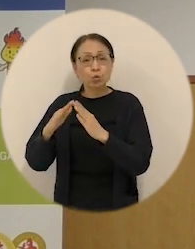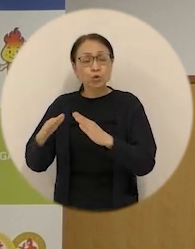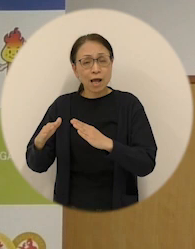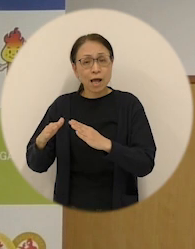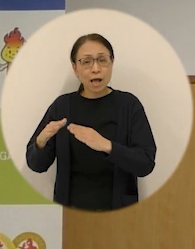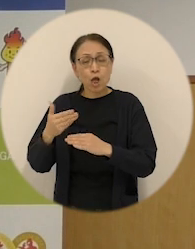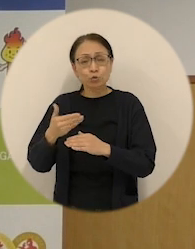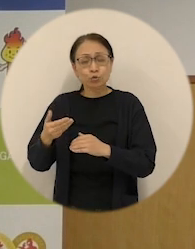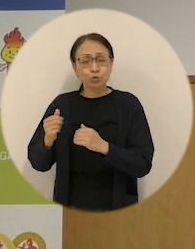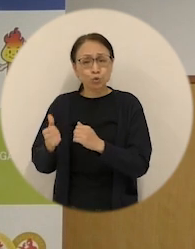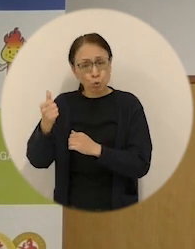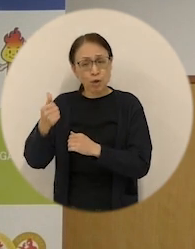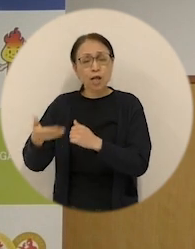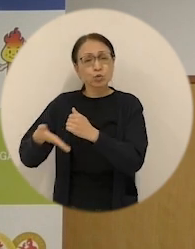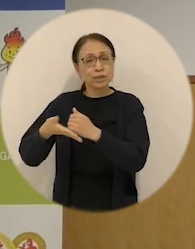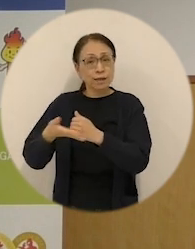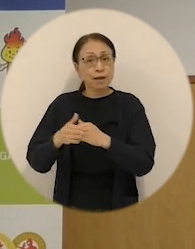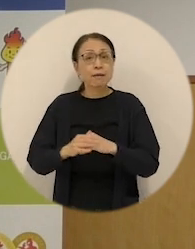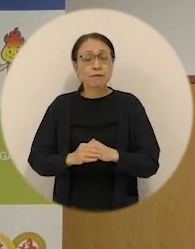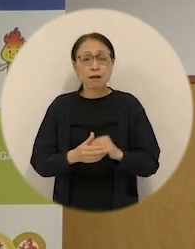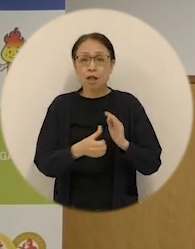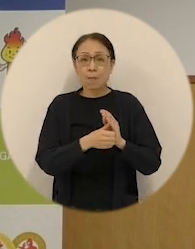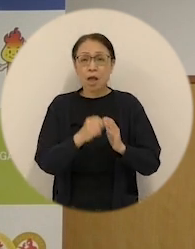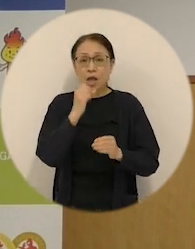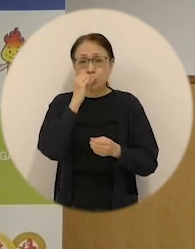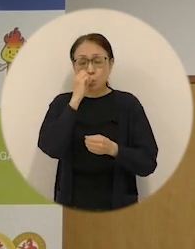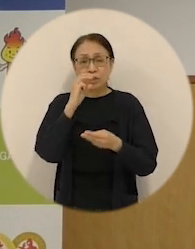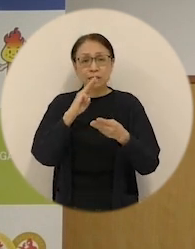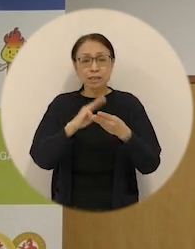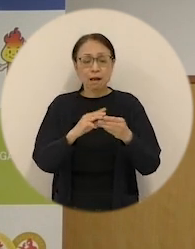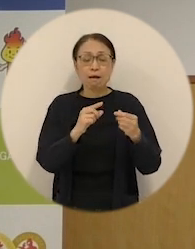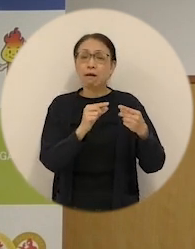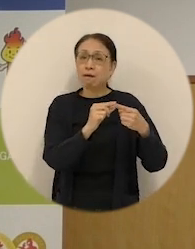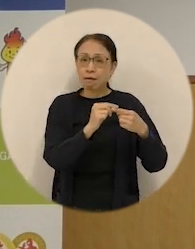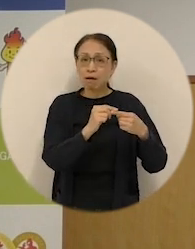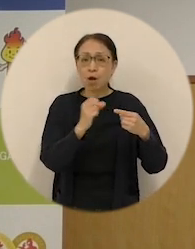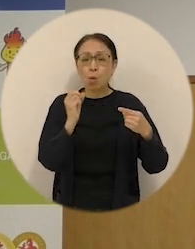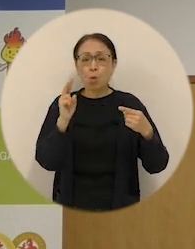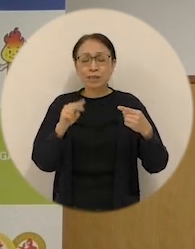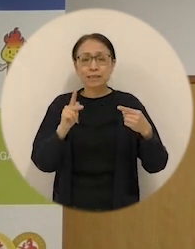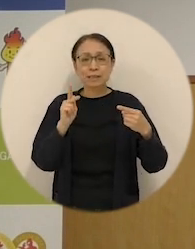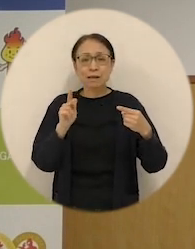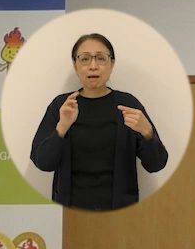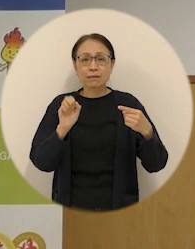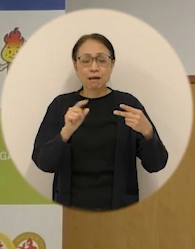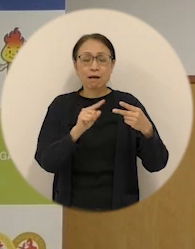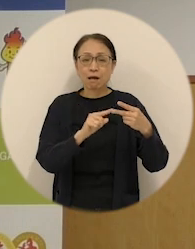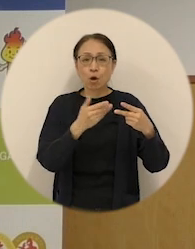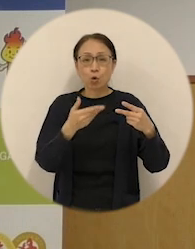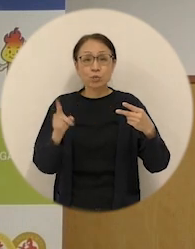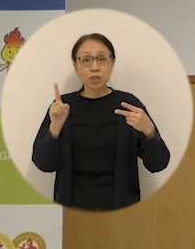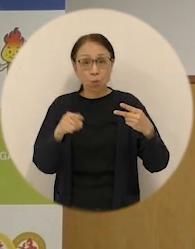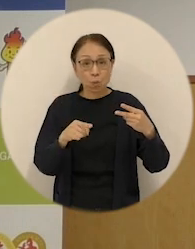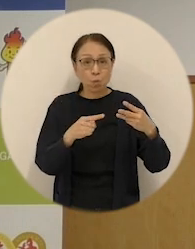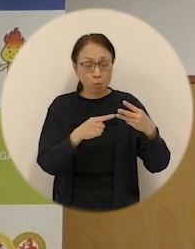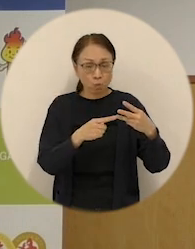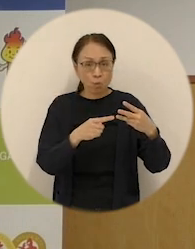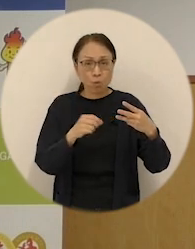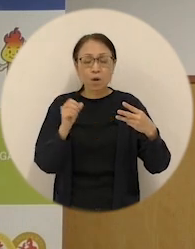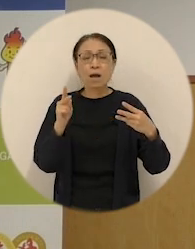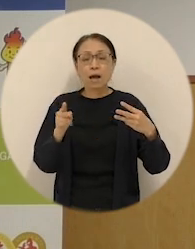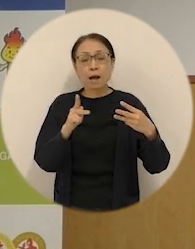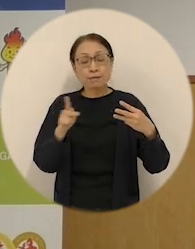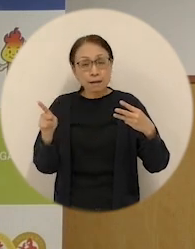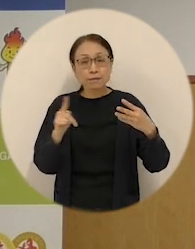薦のありました吉田昇さん、折笠昭弘さん、海野光一さん、羽賀